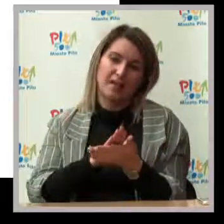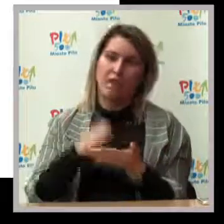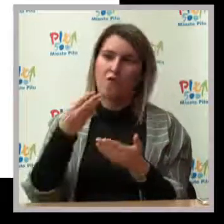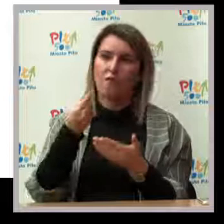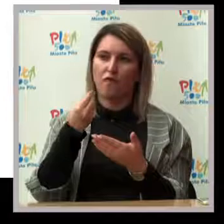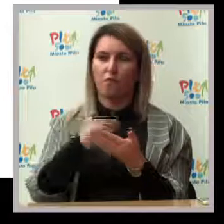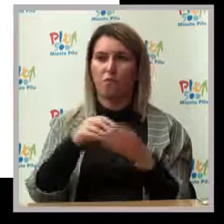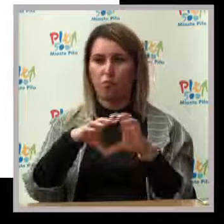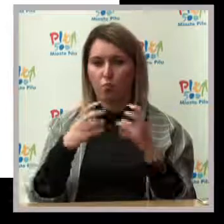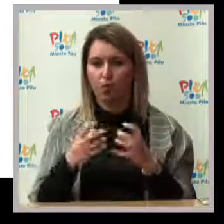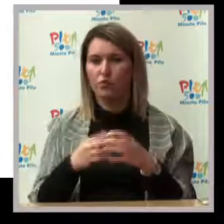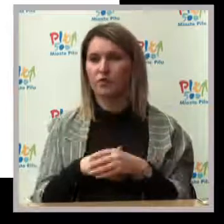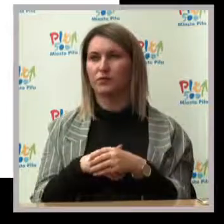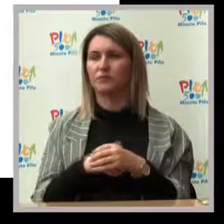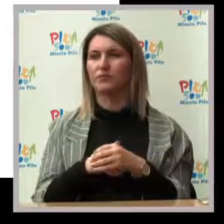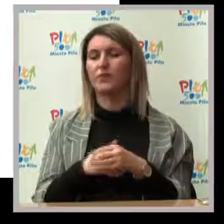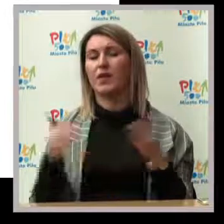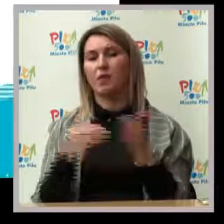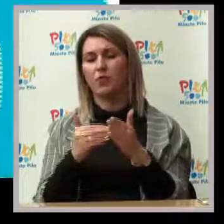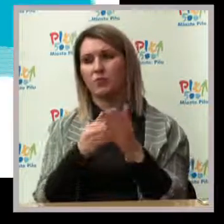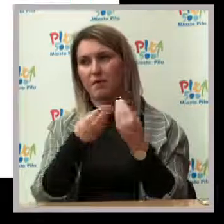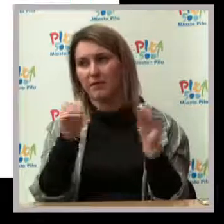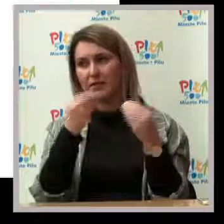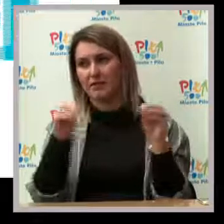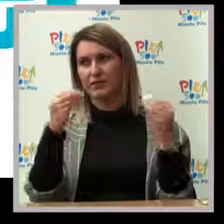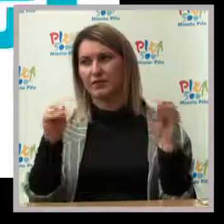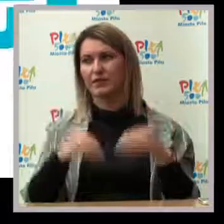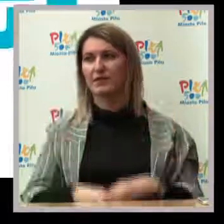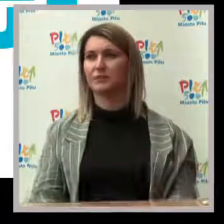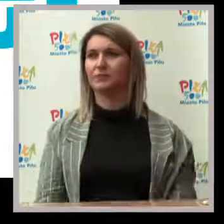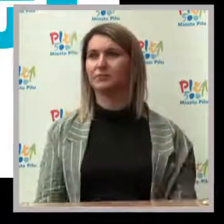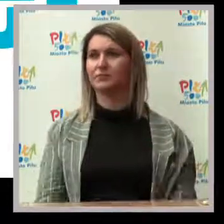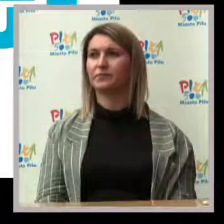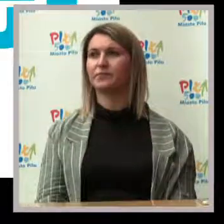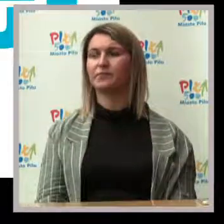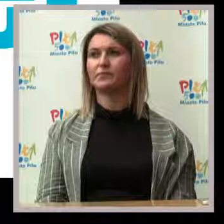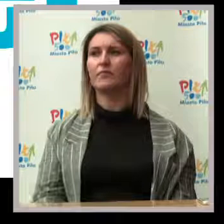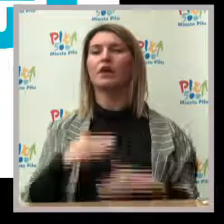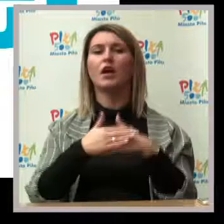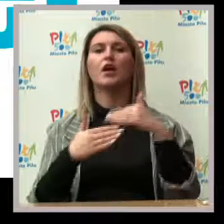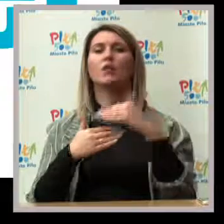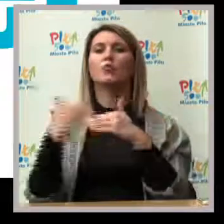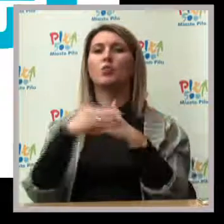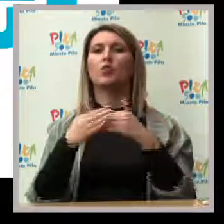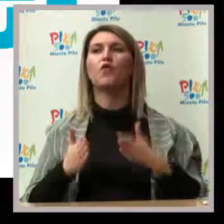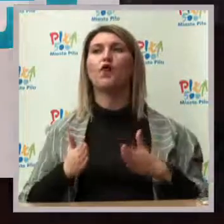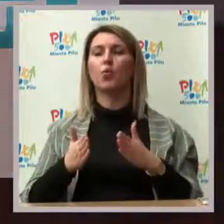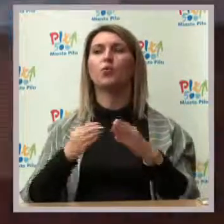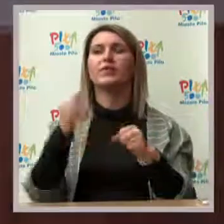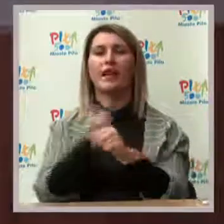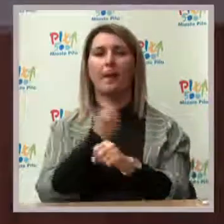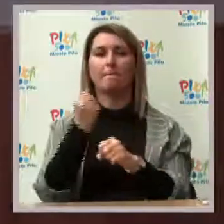po prostu dołożyć pieniędzy i mam nadzieję, że ta inwestycja szybko nam ruszy. Jesteśmy też już